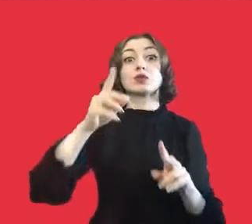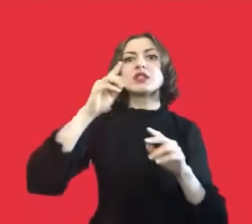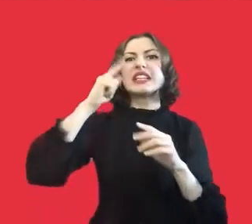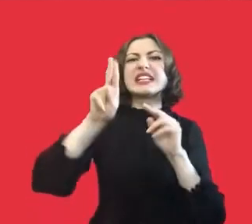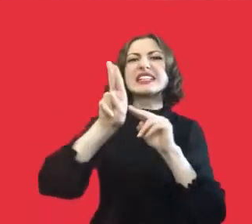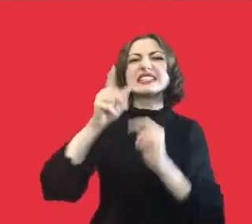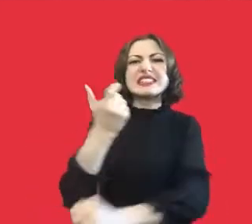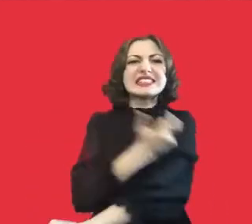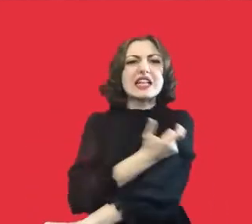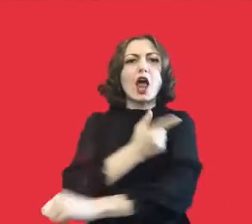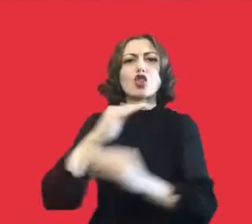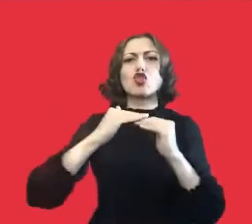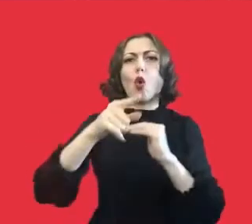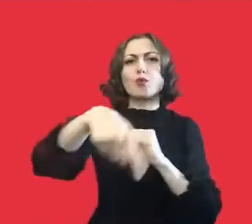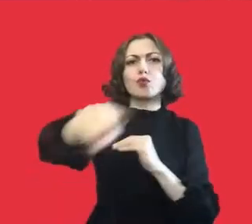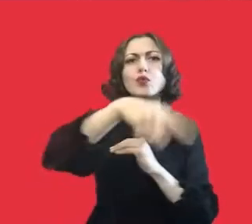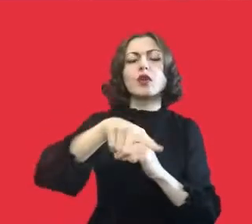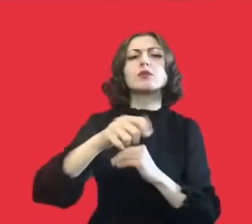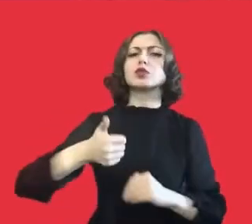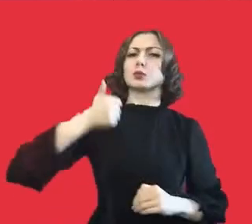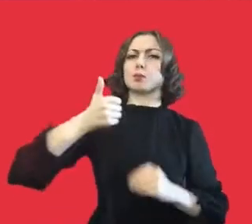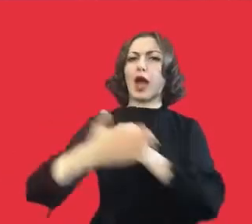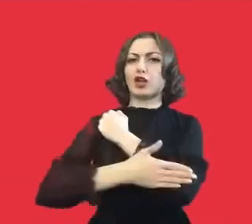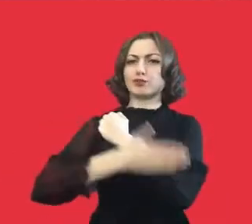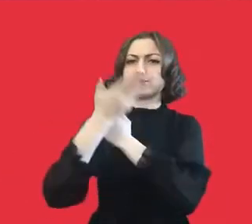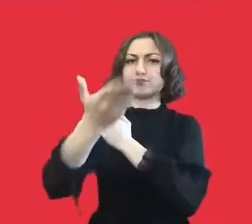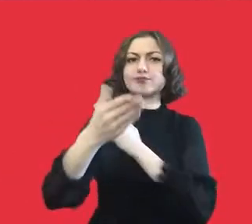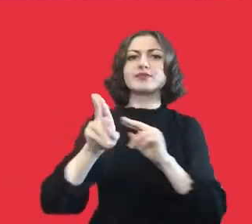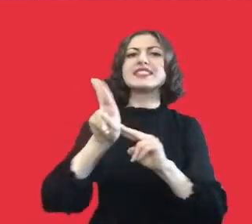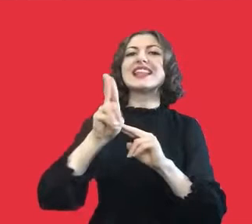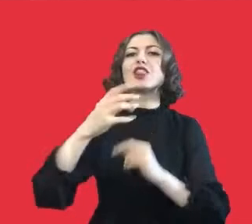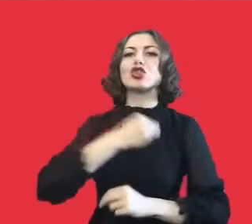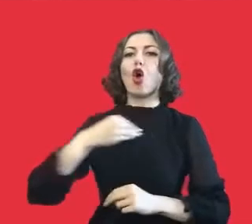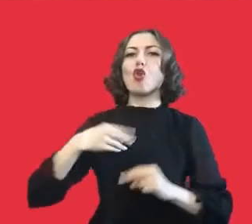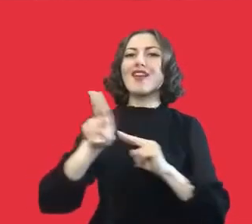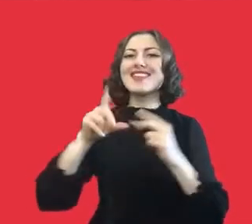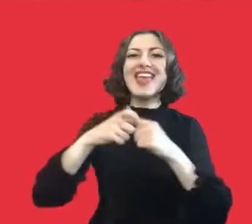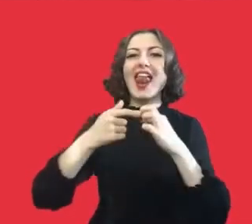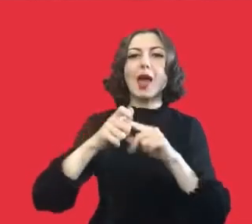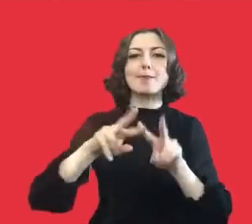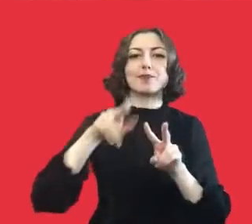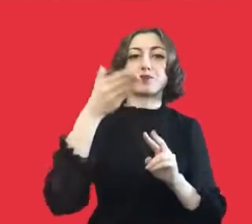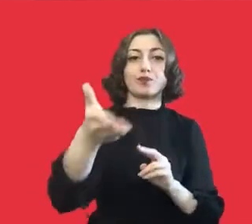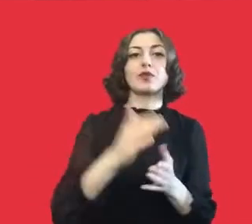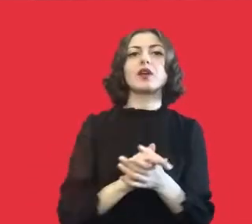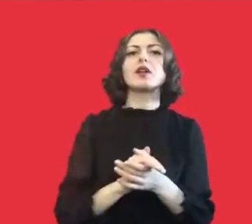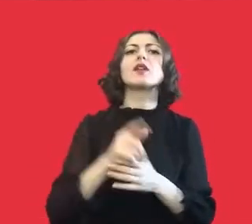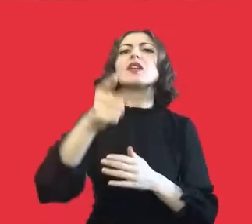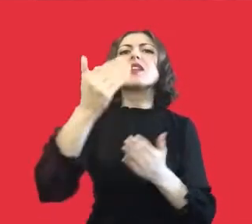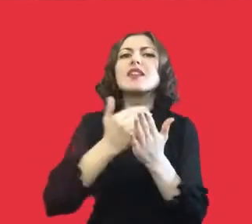Toplulukları Federasyonu Başkan Yardımcısı Doktor Kerem Kınık bizimle. Başkanım